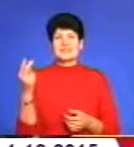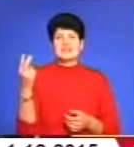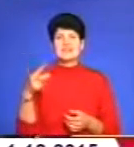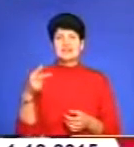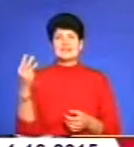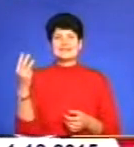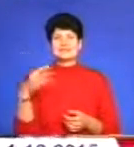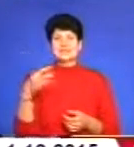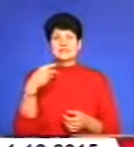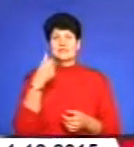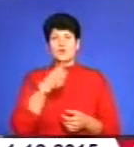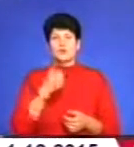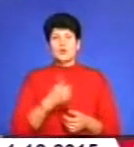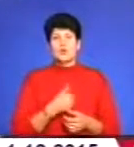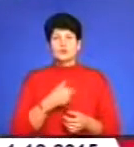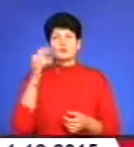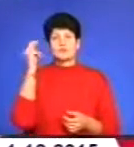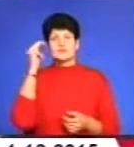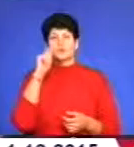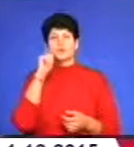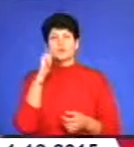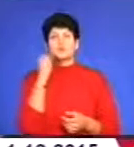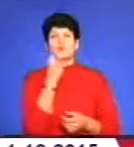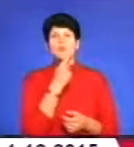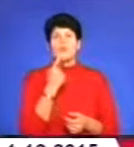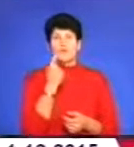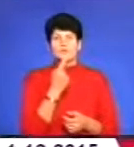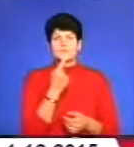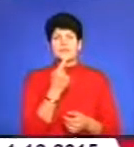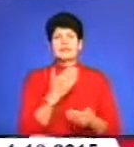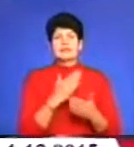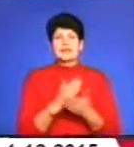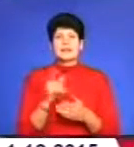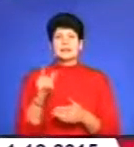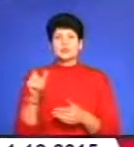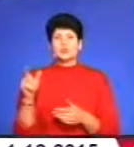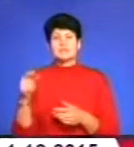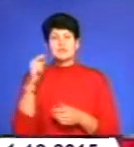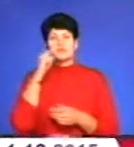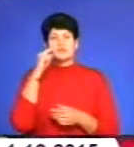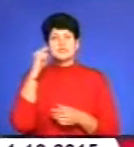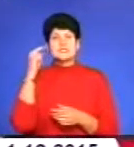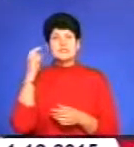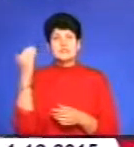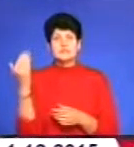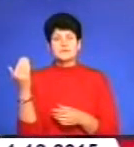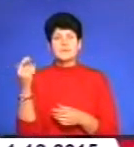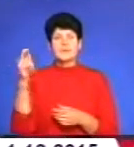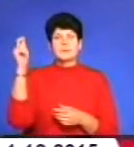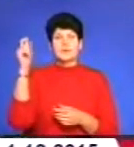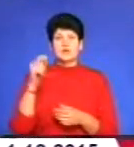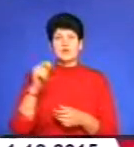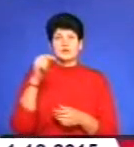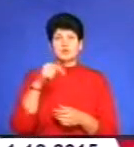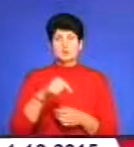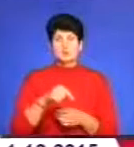20-30 років, які хочуть вивчити українську мову. Є люди з Росії, які переїхали